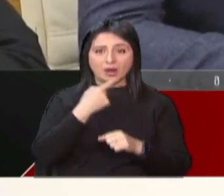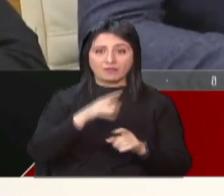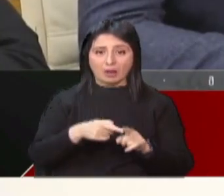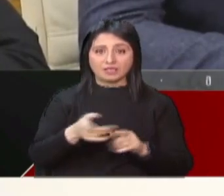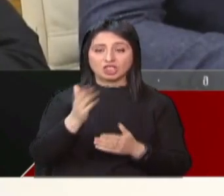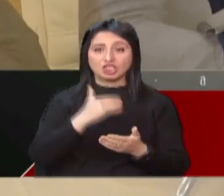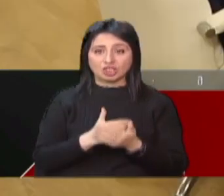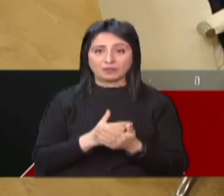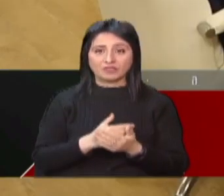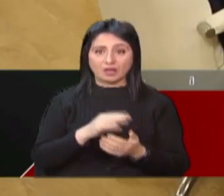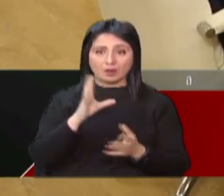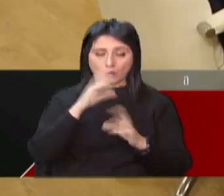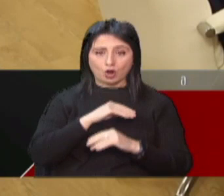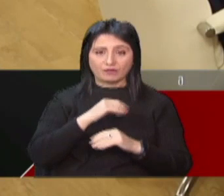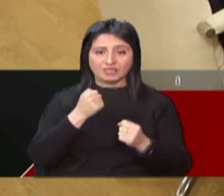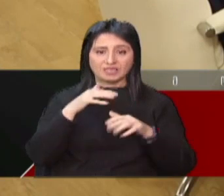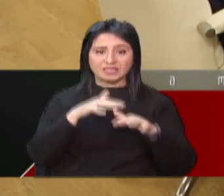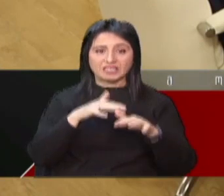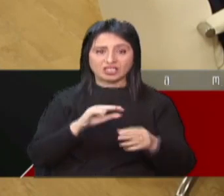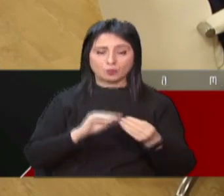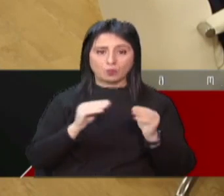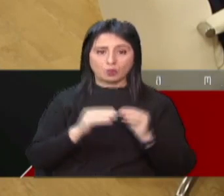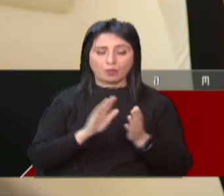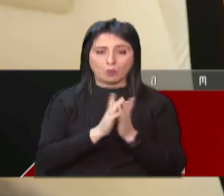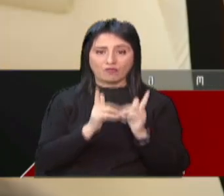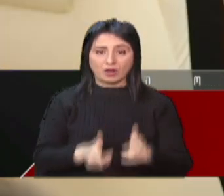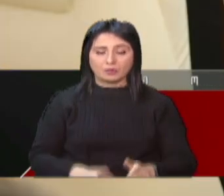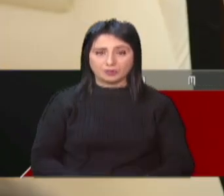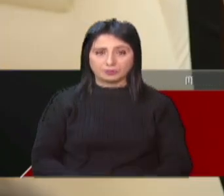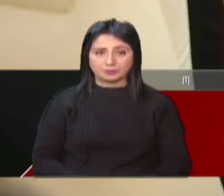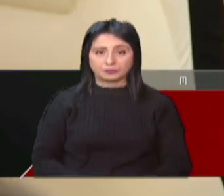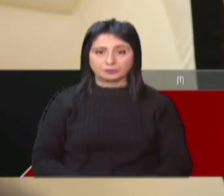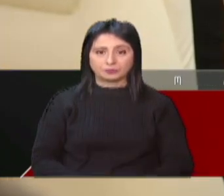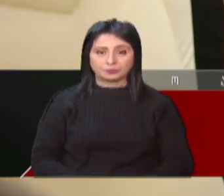amis shemdeg mokherxteba satsobebis problemis mokvareba.